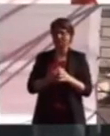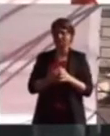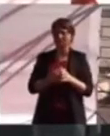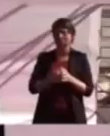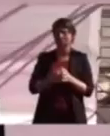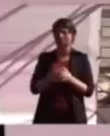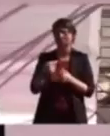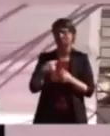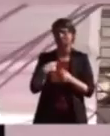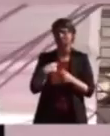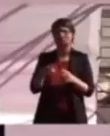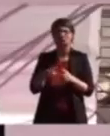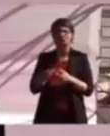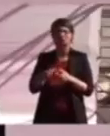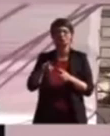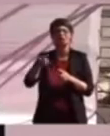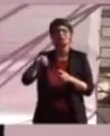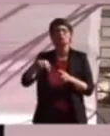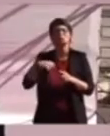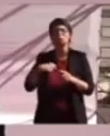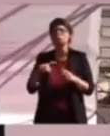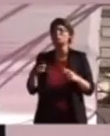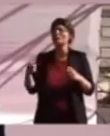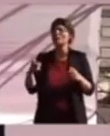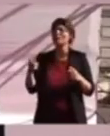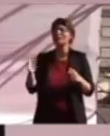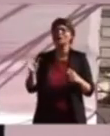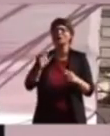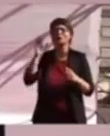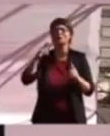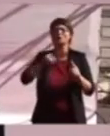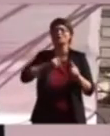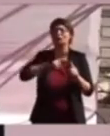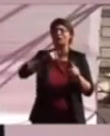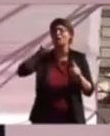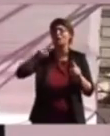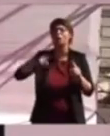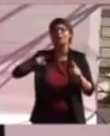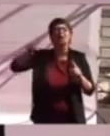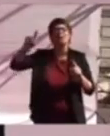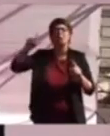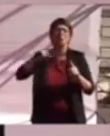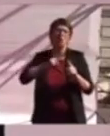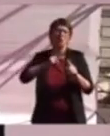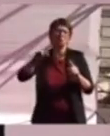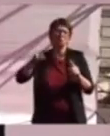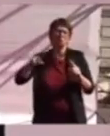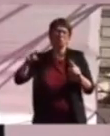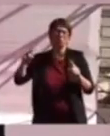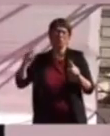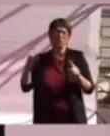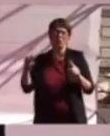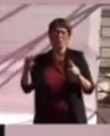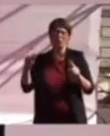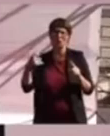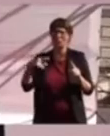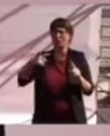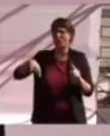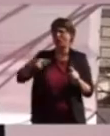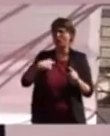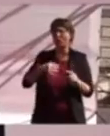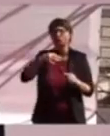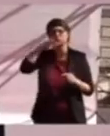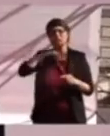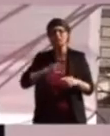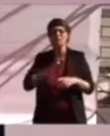cui sembrava che la curva fosse molto molto più bassa noi siamo riusciti a superare i mesi di marzo di aprile quando